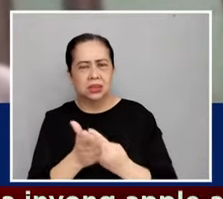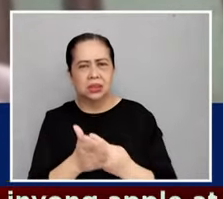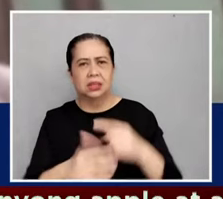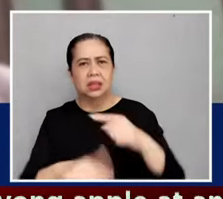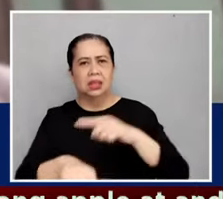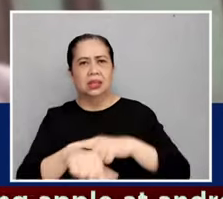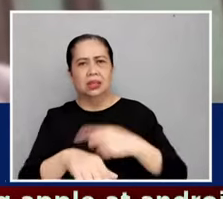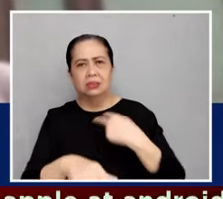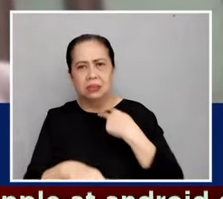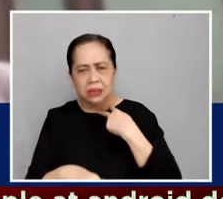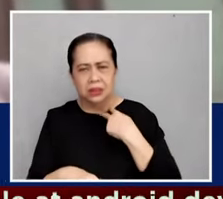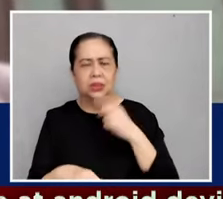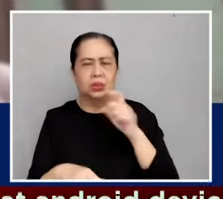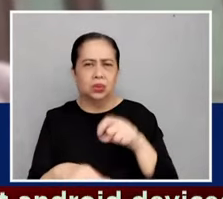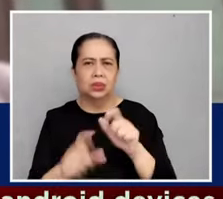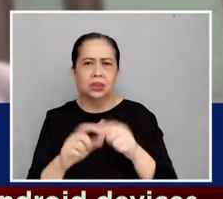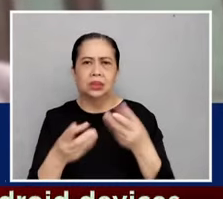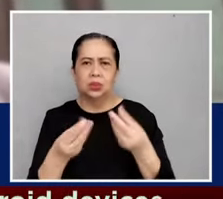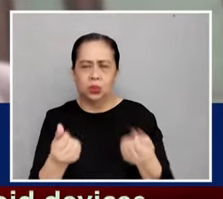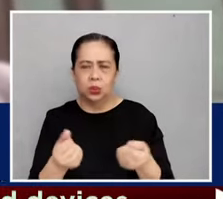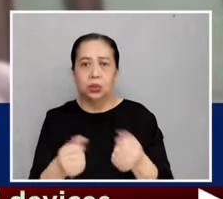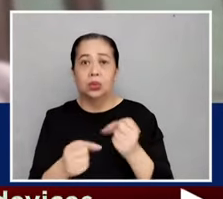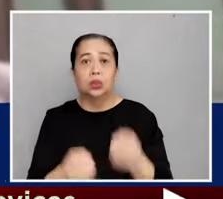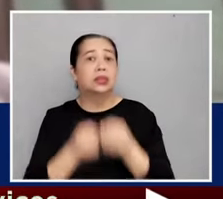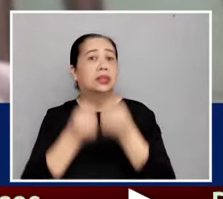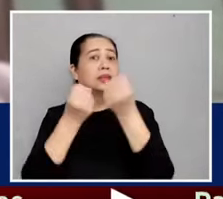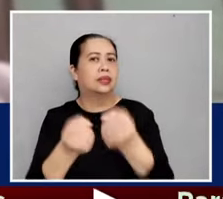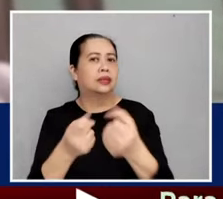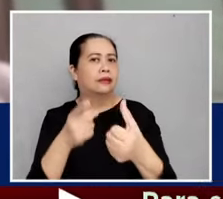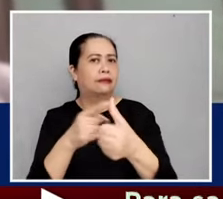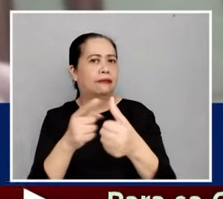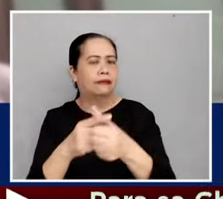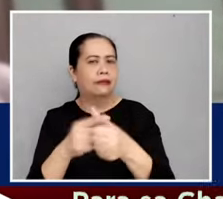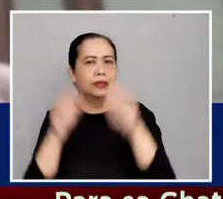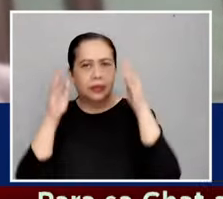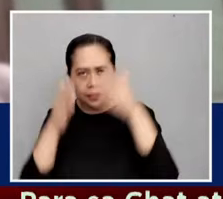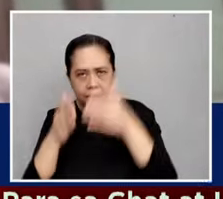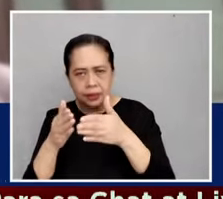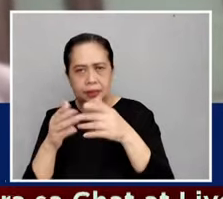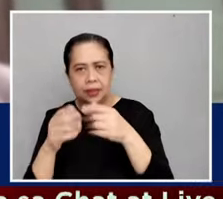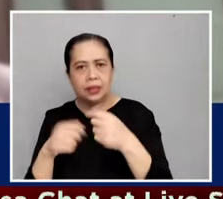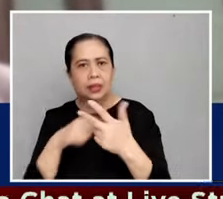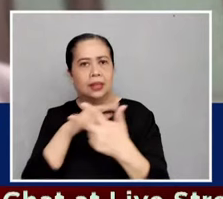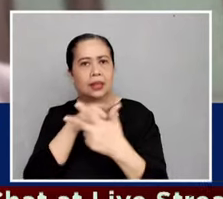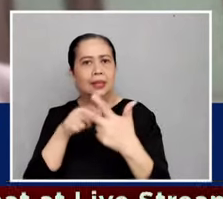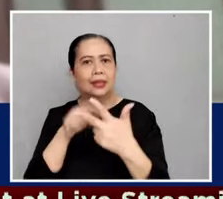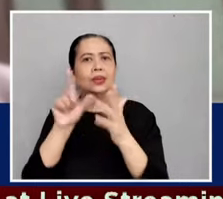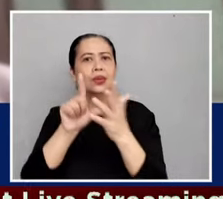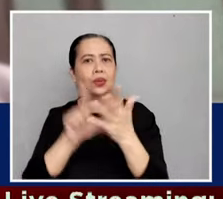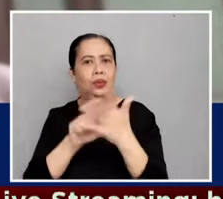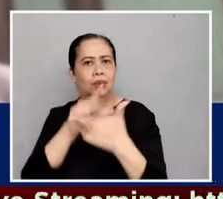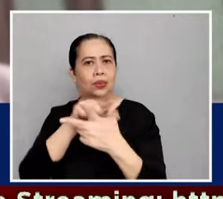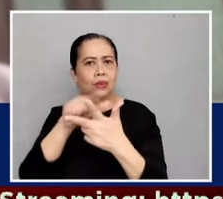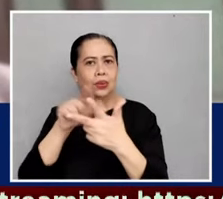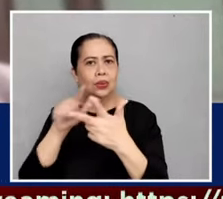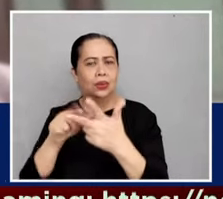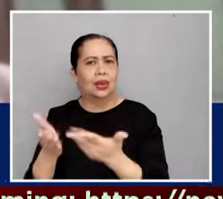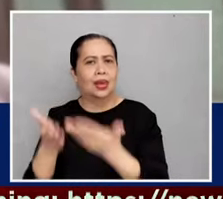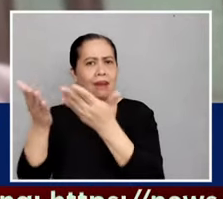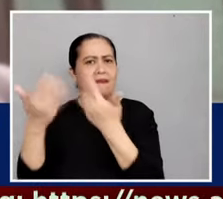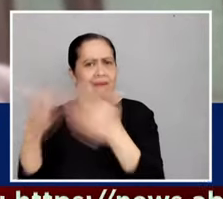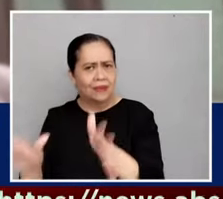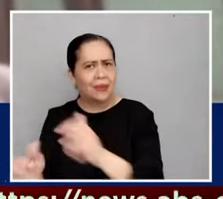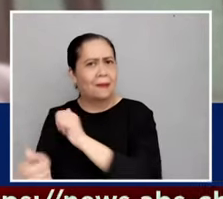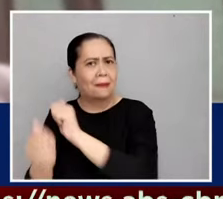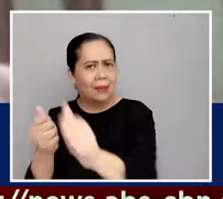with. So I would suggest that we first attend to these three bills that have already been passed